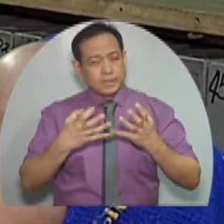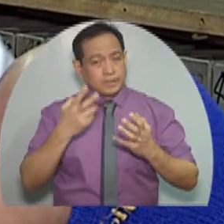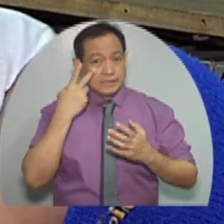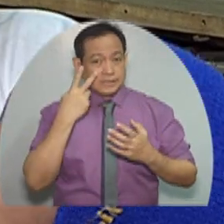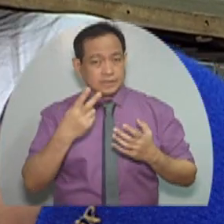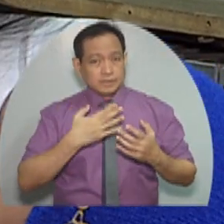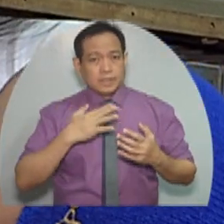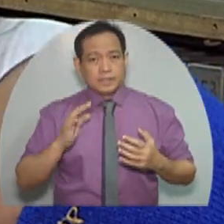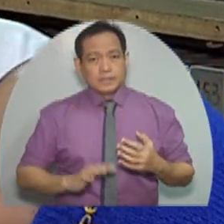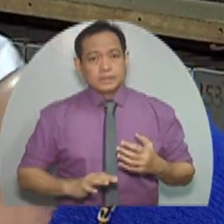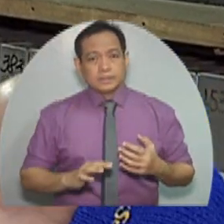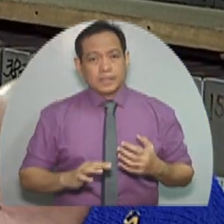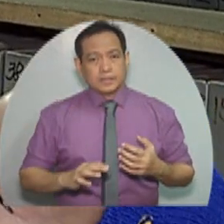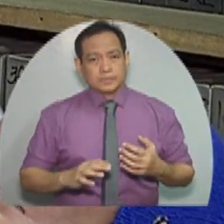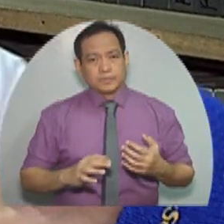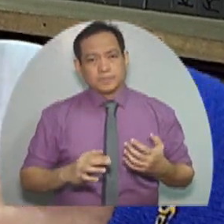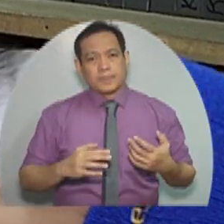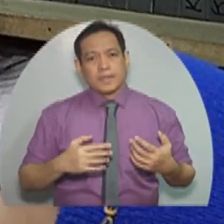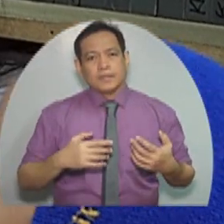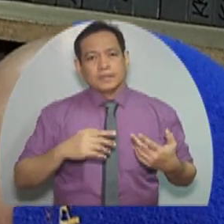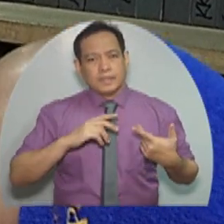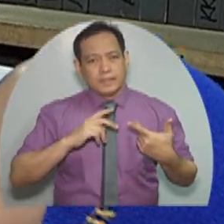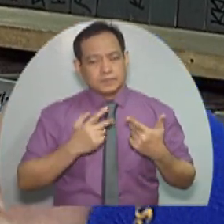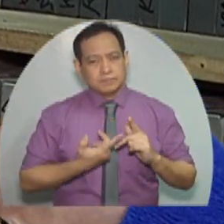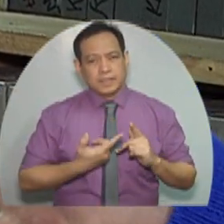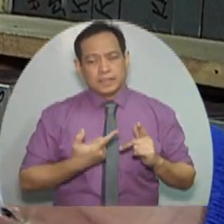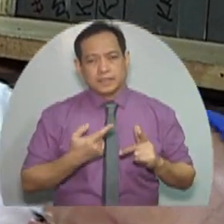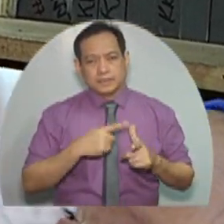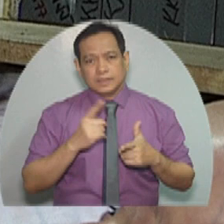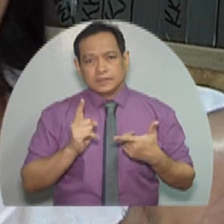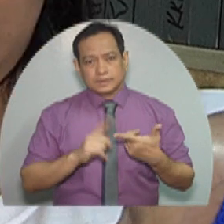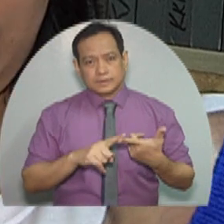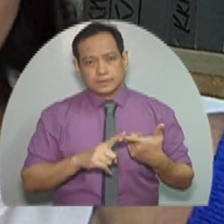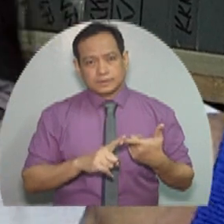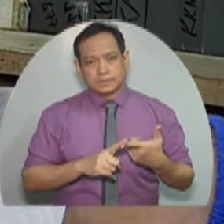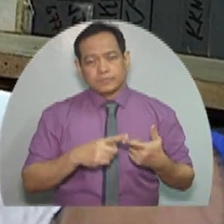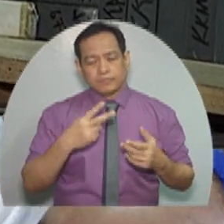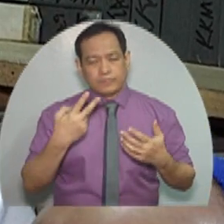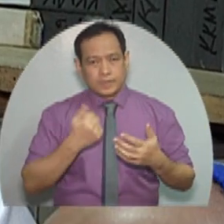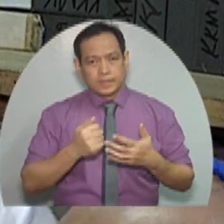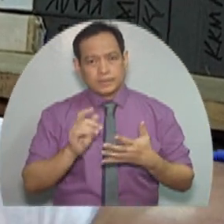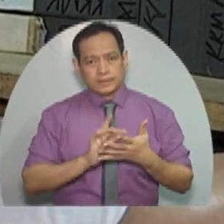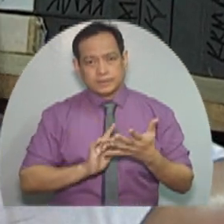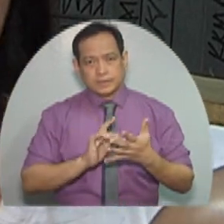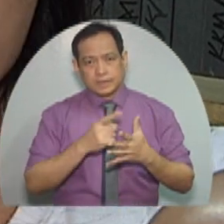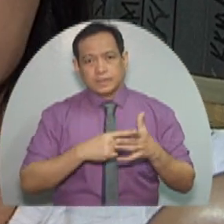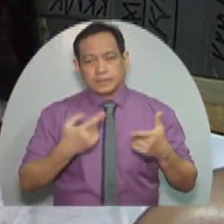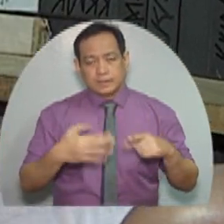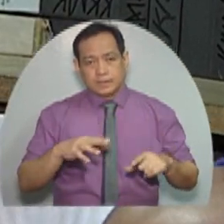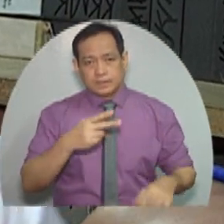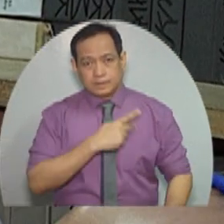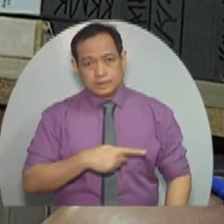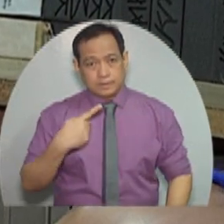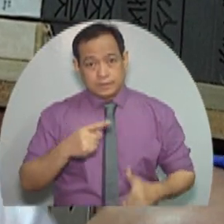nahihirapan yung bata. Ang ginawa ko po na after po, nang ginamot lang po yung pneumonia niya, ano po, sabi ko, Dok,